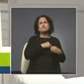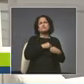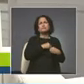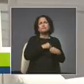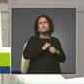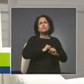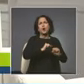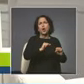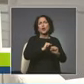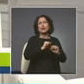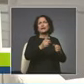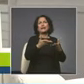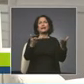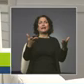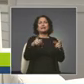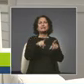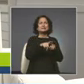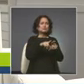нанасяме между съседски.